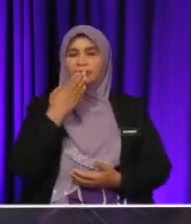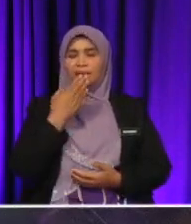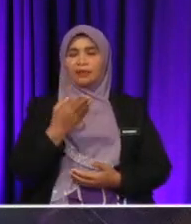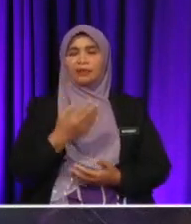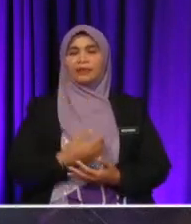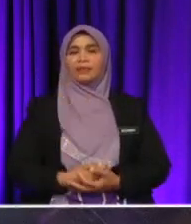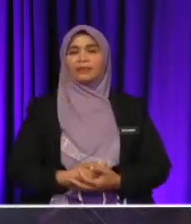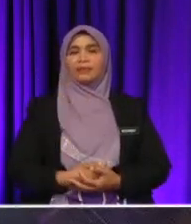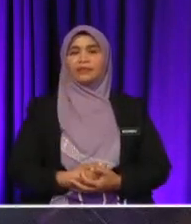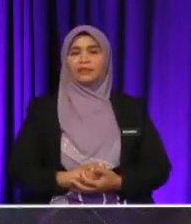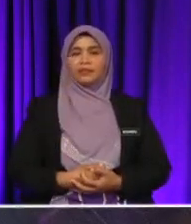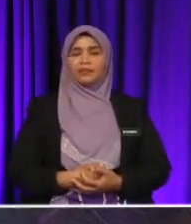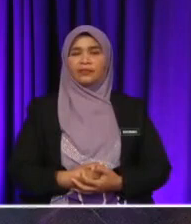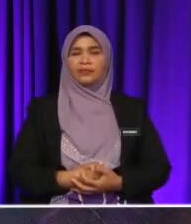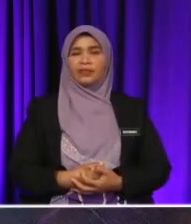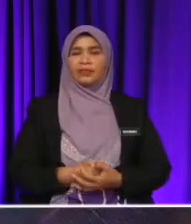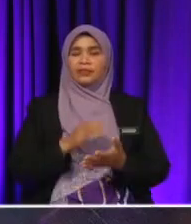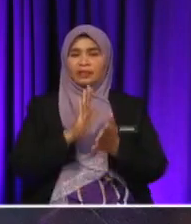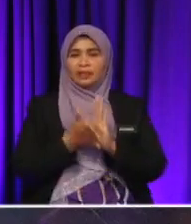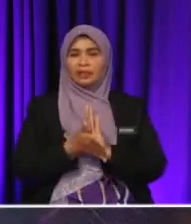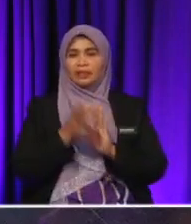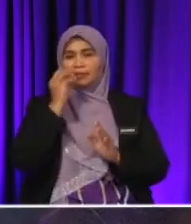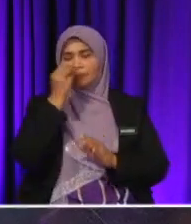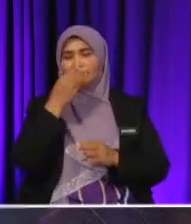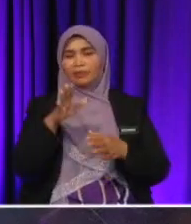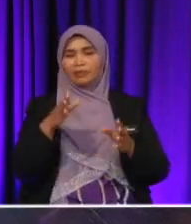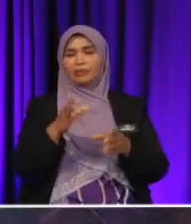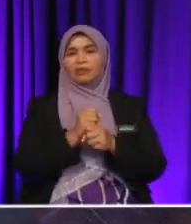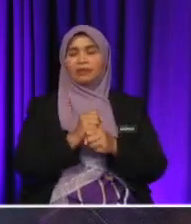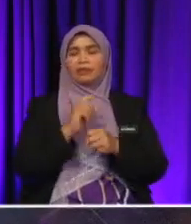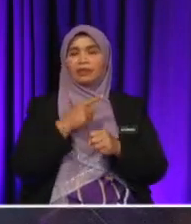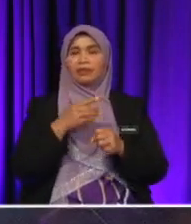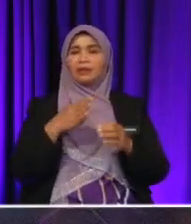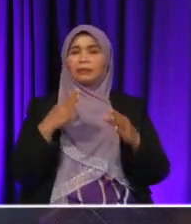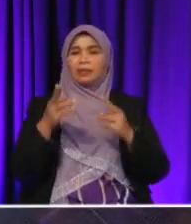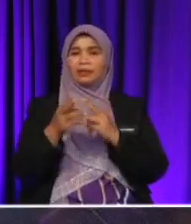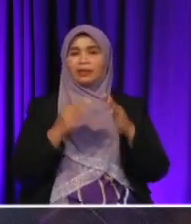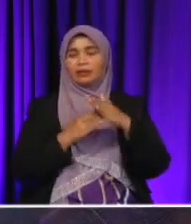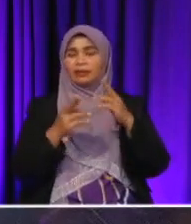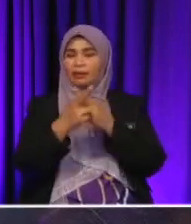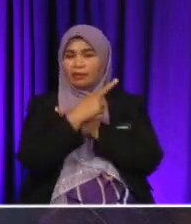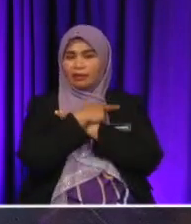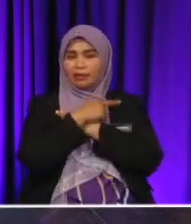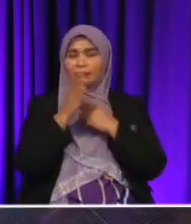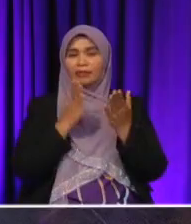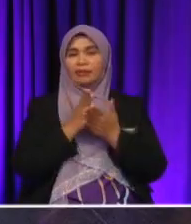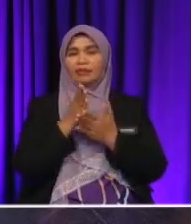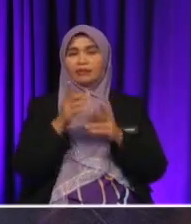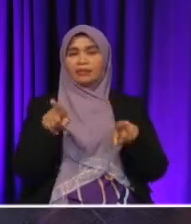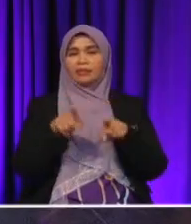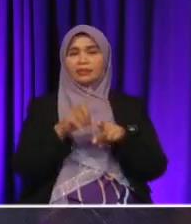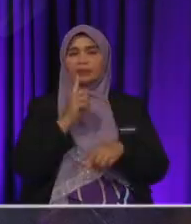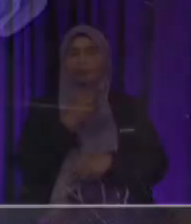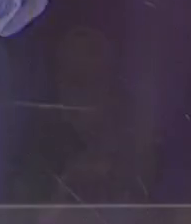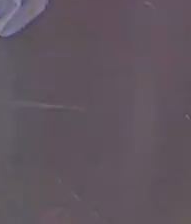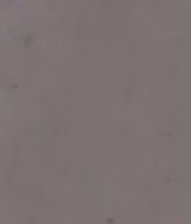pendapat hari ini jadi bunga pun dapat dulu terus kamu sama kami dalam jadi TV KPM jangan kemana-mana